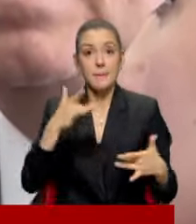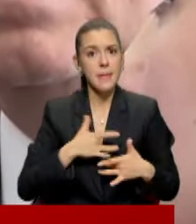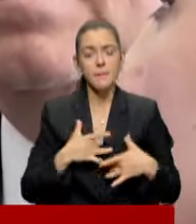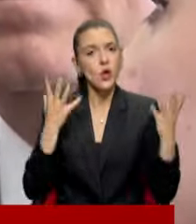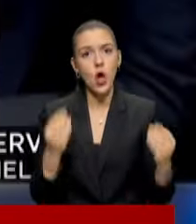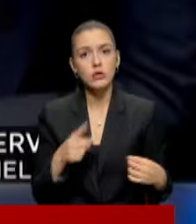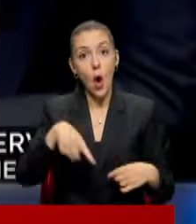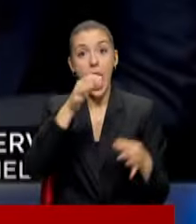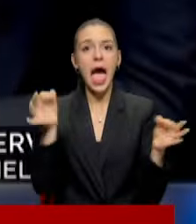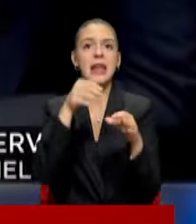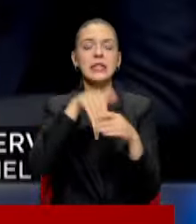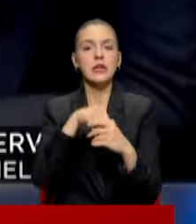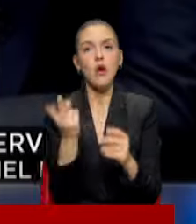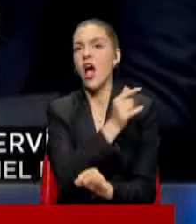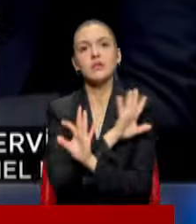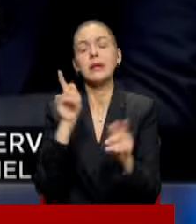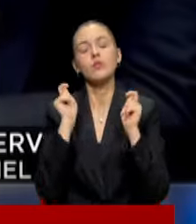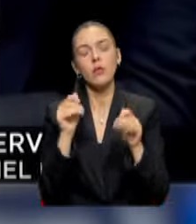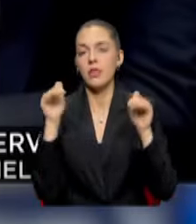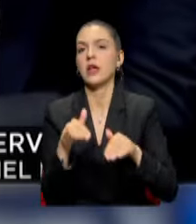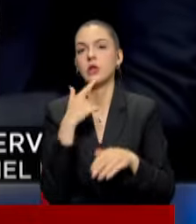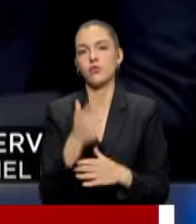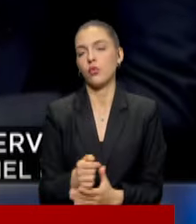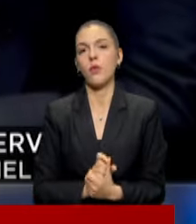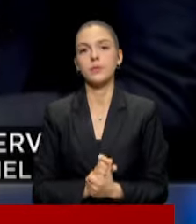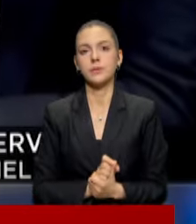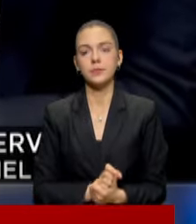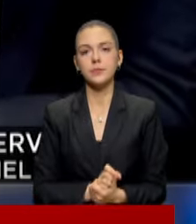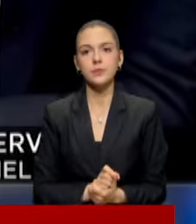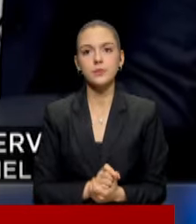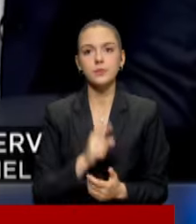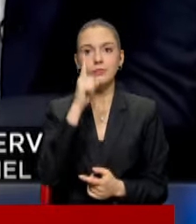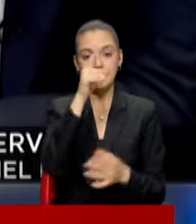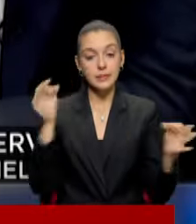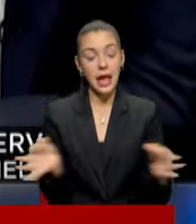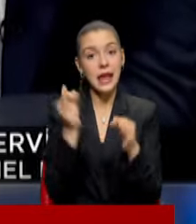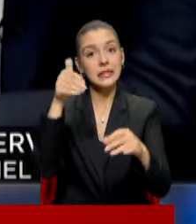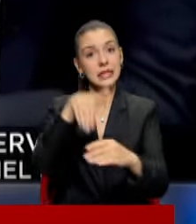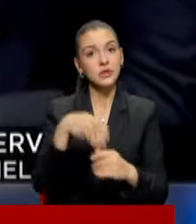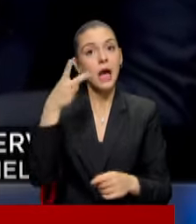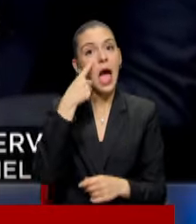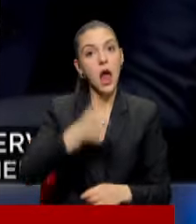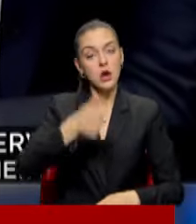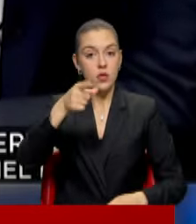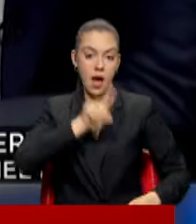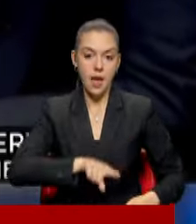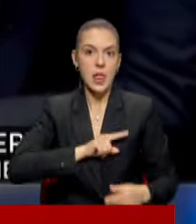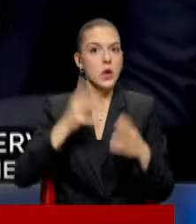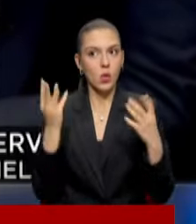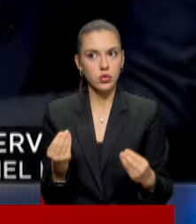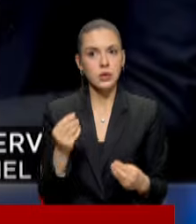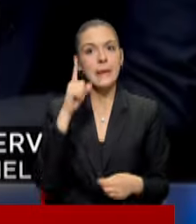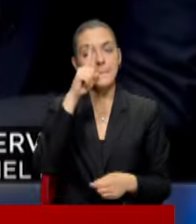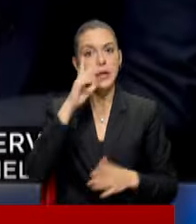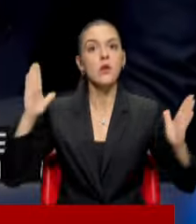seçim kaçınılmaz olur mayınlı sahaya girilmiş olduğu kanaatini taşıyorum bir Erken seçim Cumhurbaşkanı Erdoğan'ın tekrar aday olması anlamına geliyor bir yandan bir